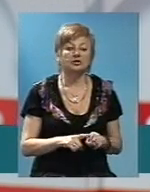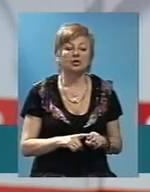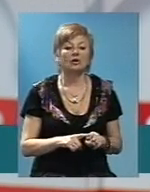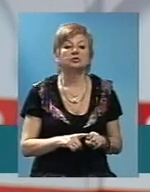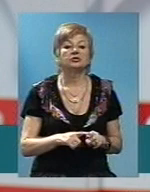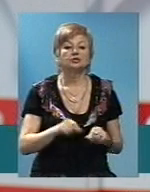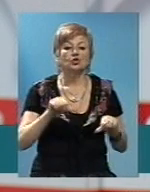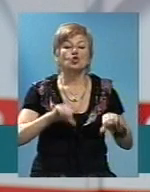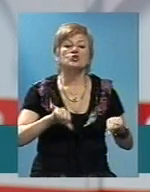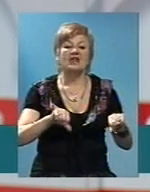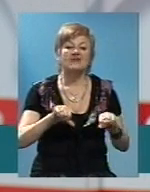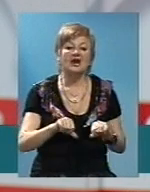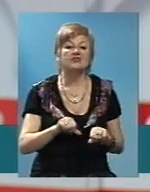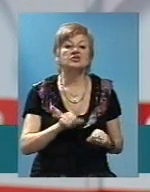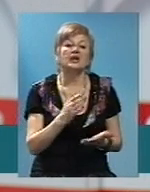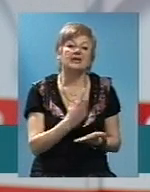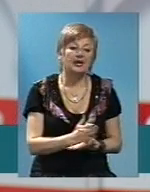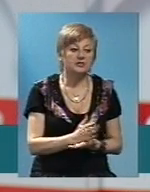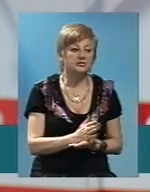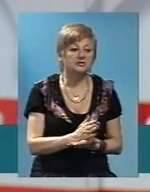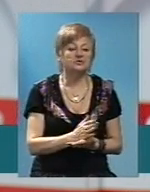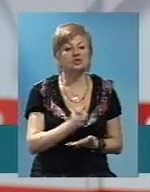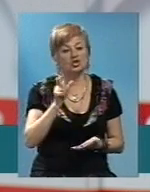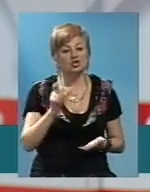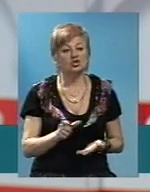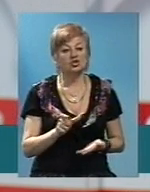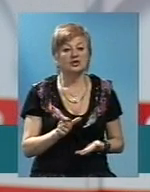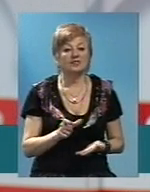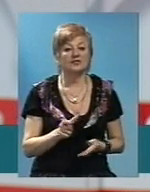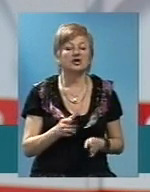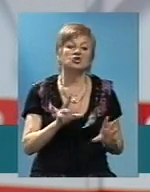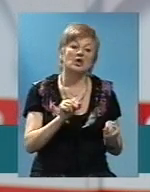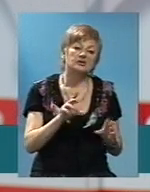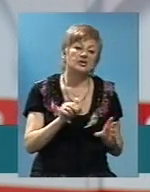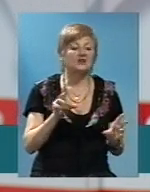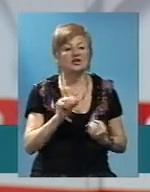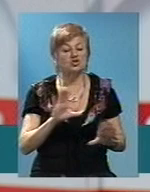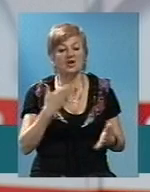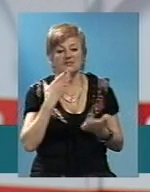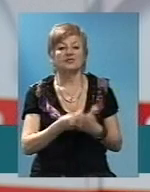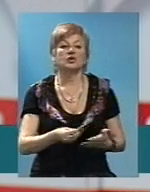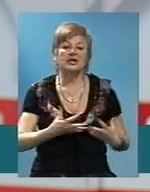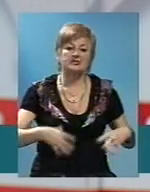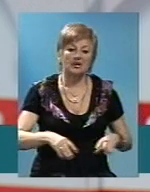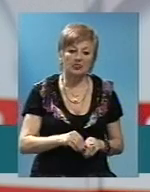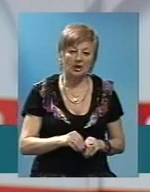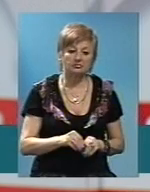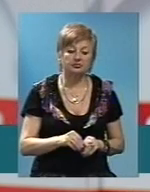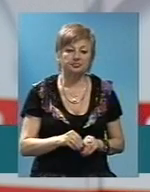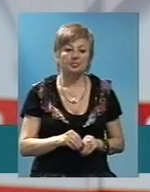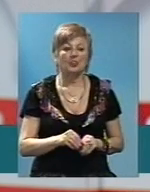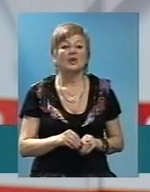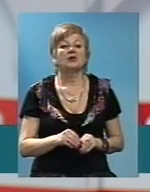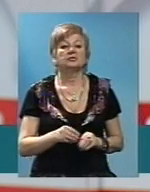компонент, чи є, так би мовити, людина там щасливою чи не щасливою в своїй родині, чи вміє вона там з